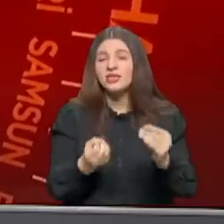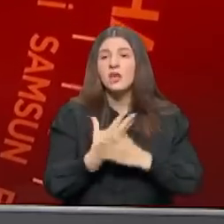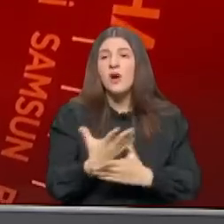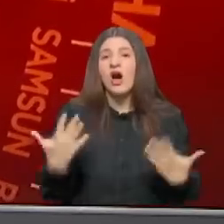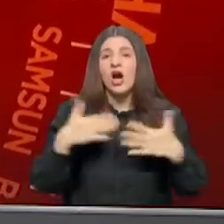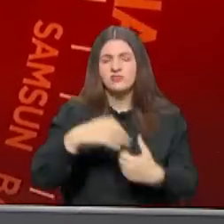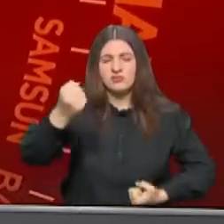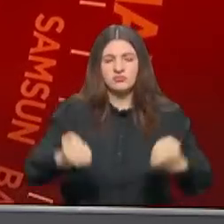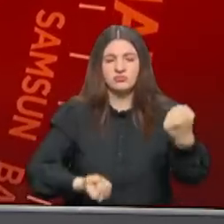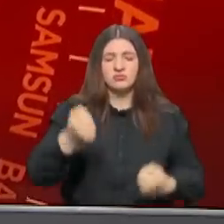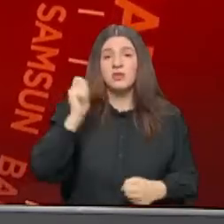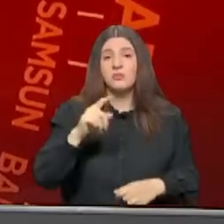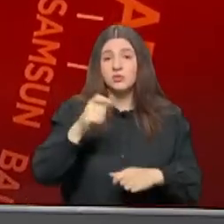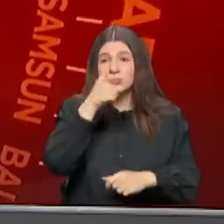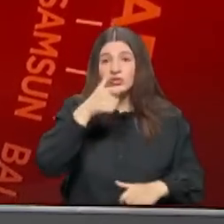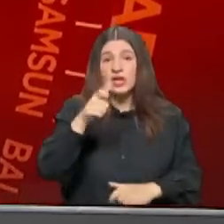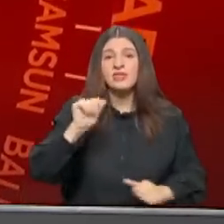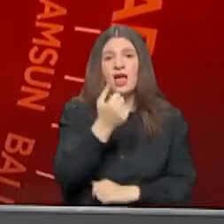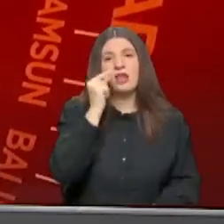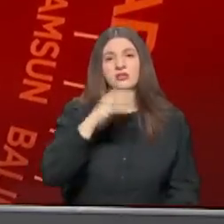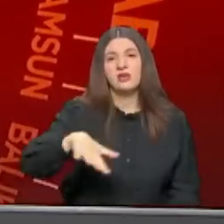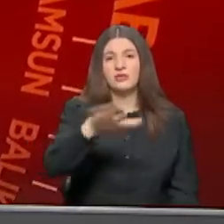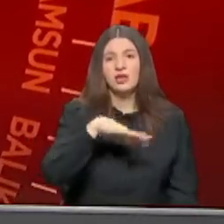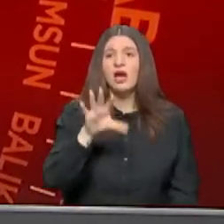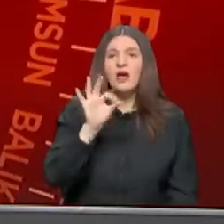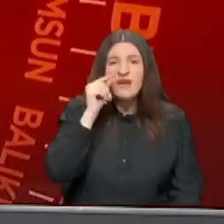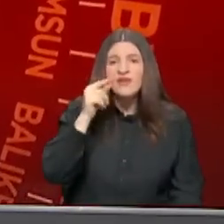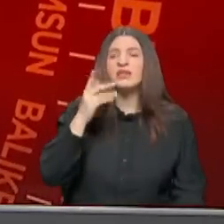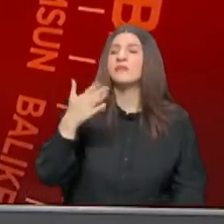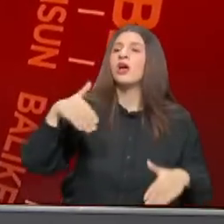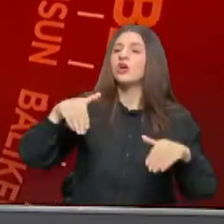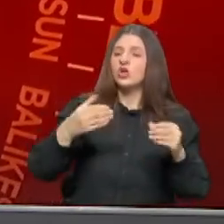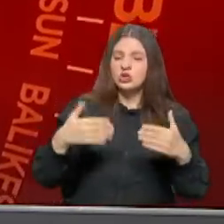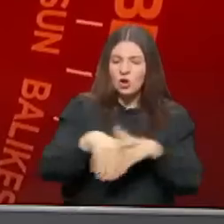sabahtan akşama direksiyon sallayan bu ülkenin değerli insanlarına, efendim sokakta gece